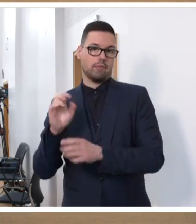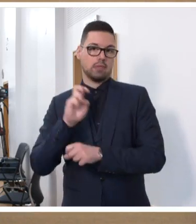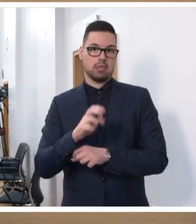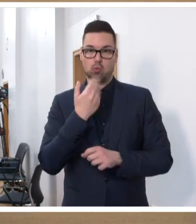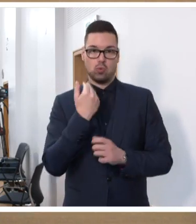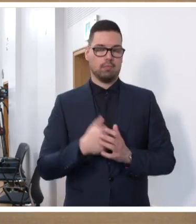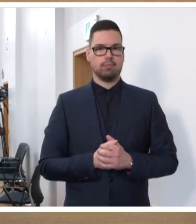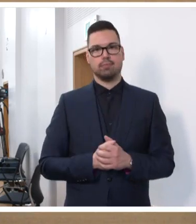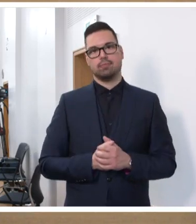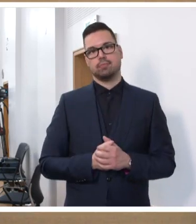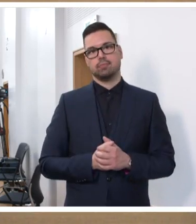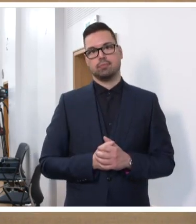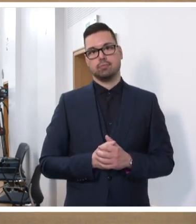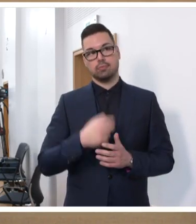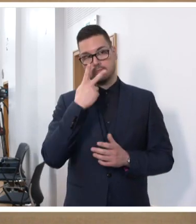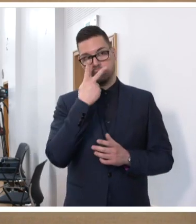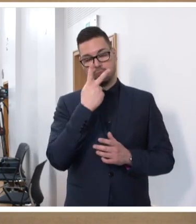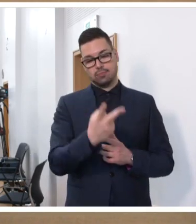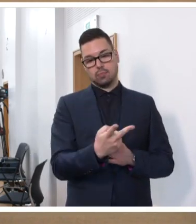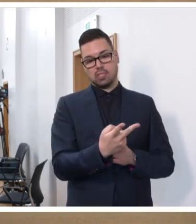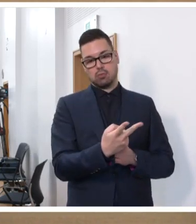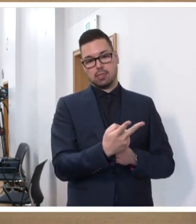Tisch fallen. Gucken wir uns dazu einmal